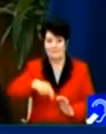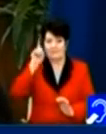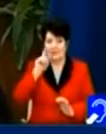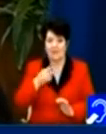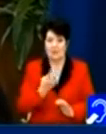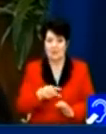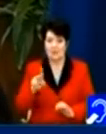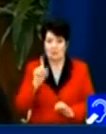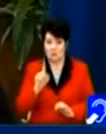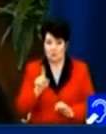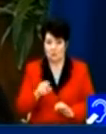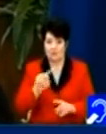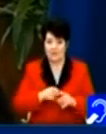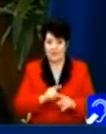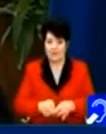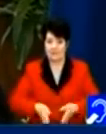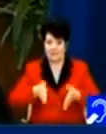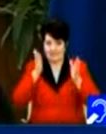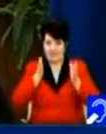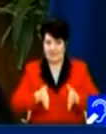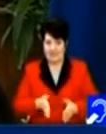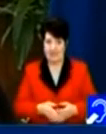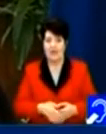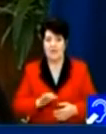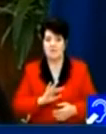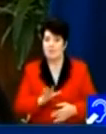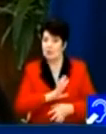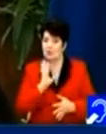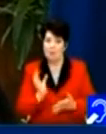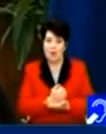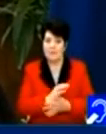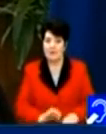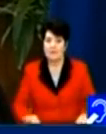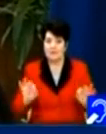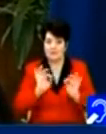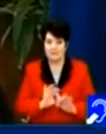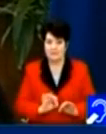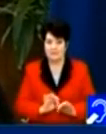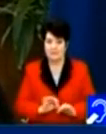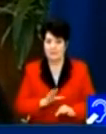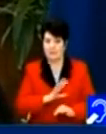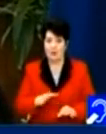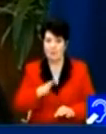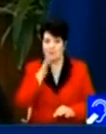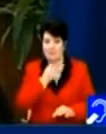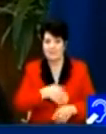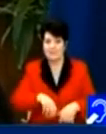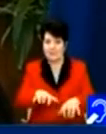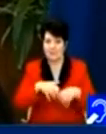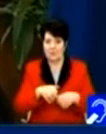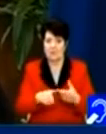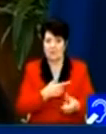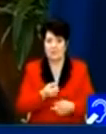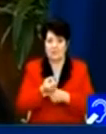etajul 21, pe această verticală și nu am găsit oamenii, nu au avut timp când să le scoată sau să le arunce